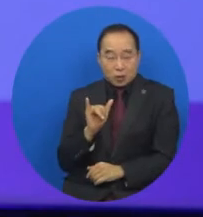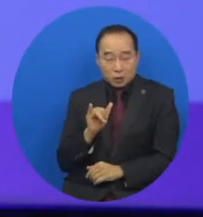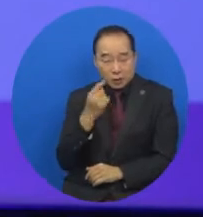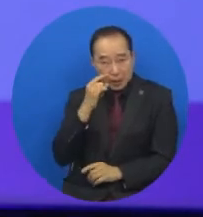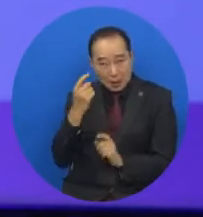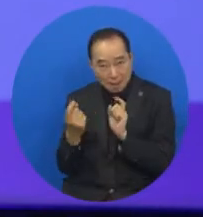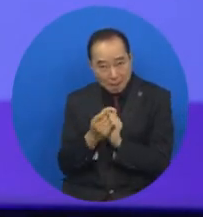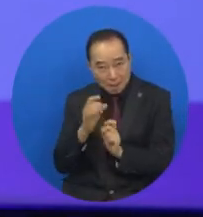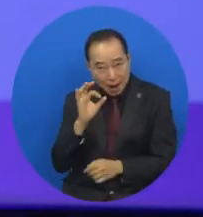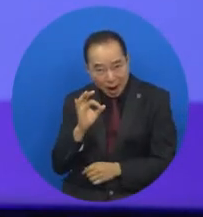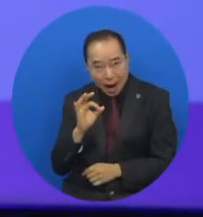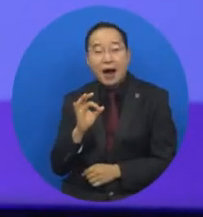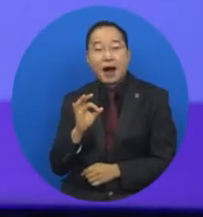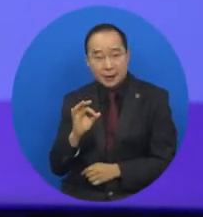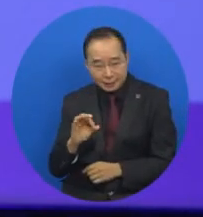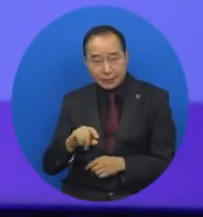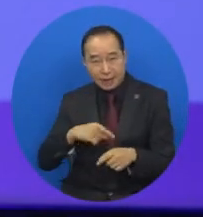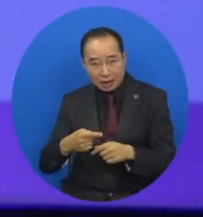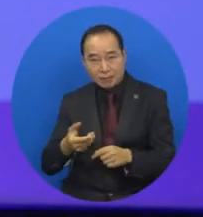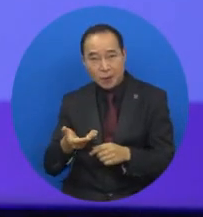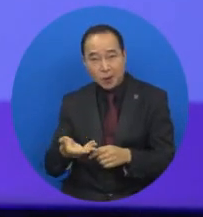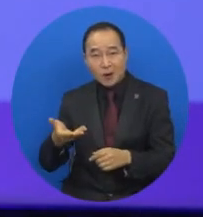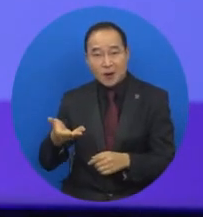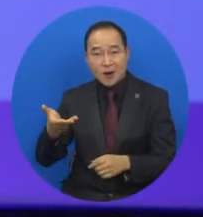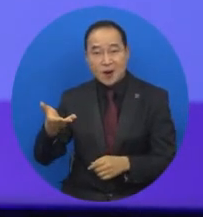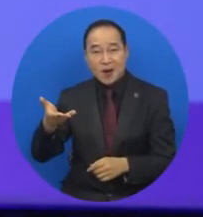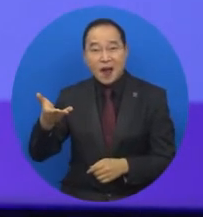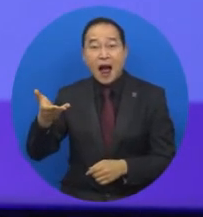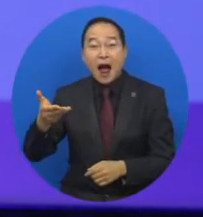올라가서 마지막 시점에서